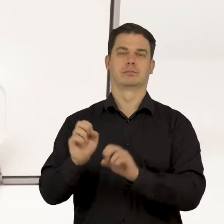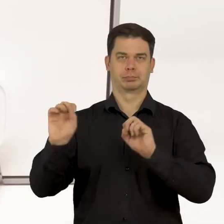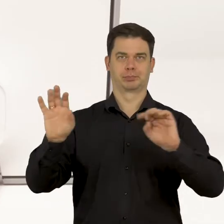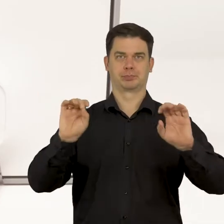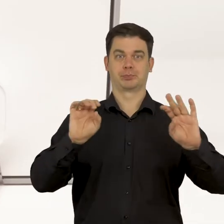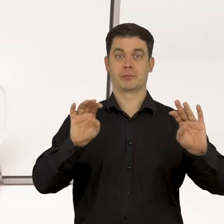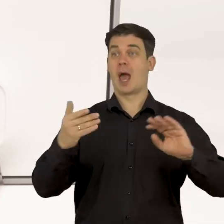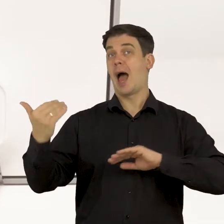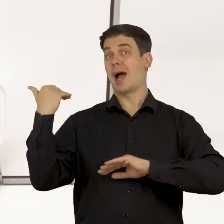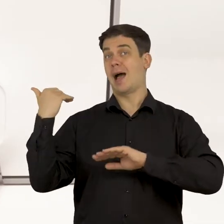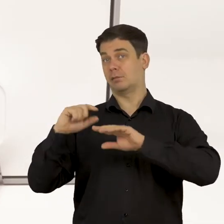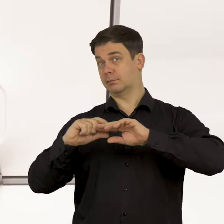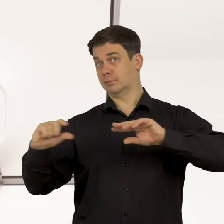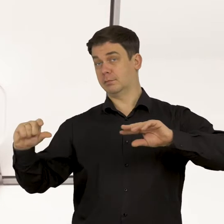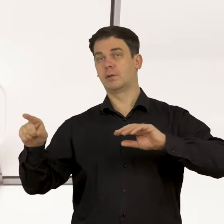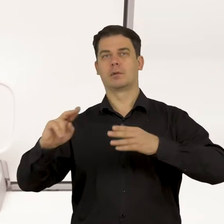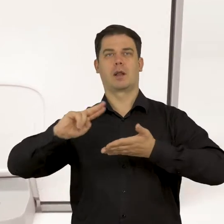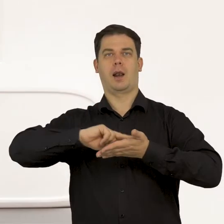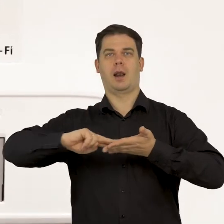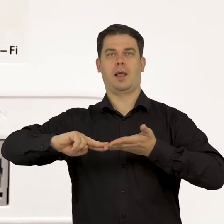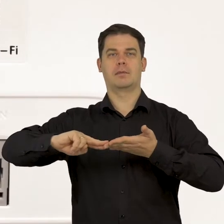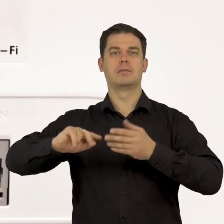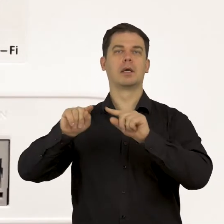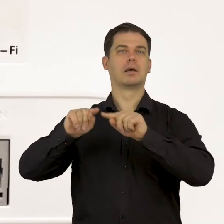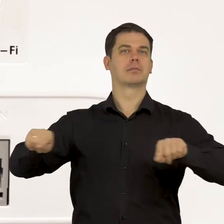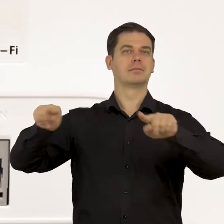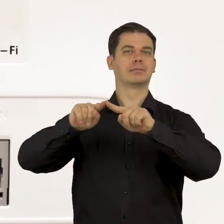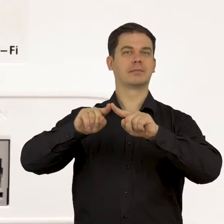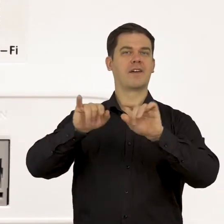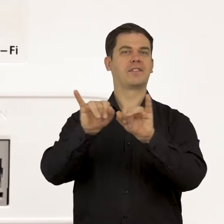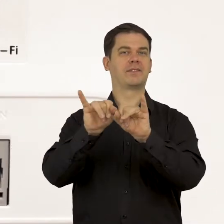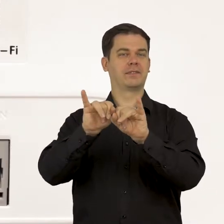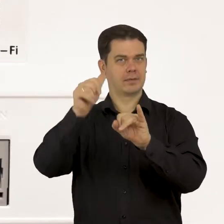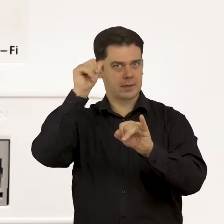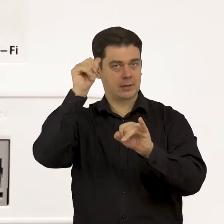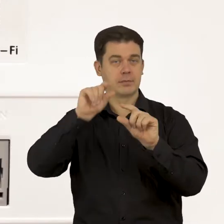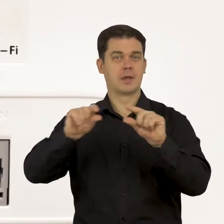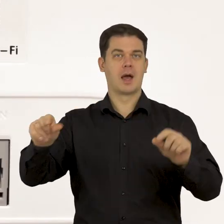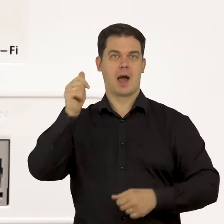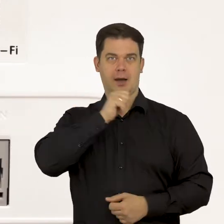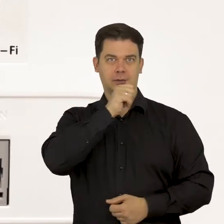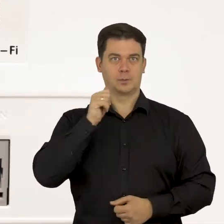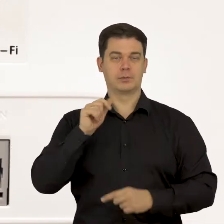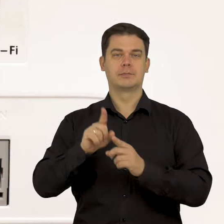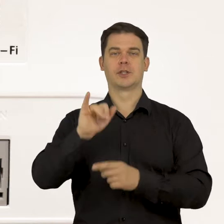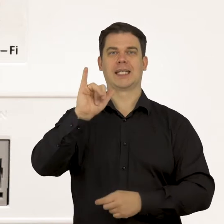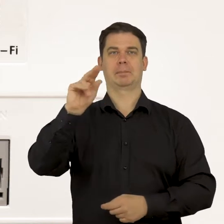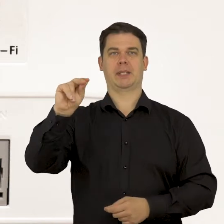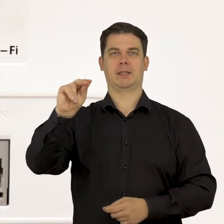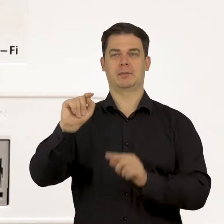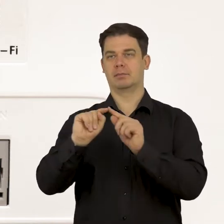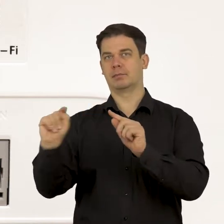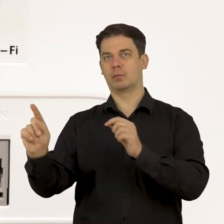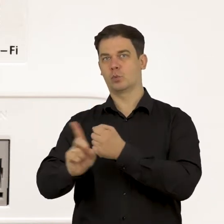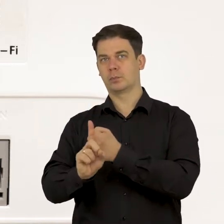Z tyłu znajdziesz naklejkę, na której sprawdzisz m.in. nazwę sieci Wi-Fi i hasło do niej oraz adres IP urządzenia